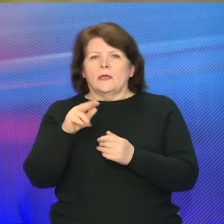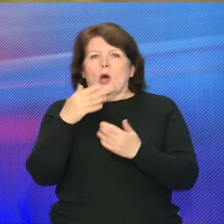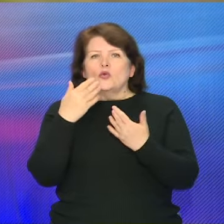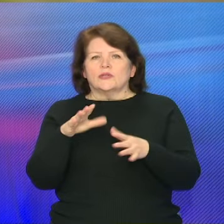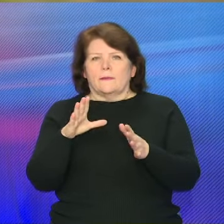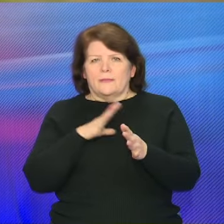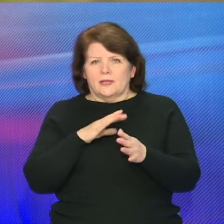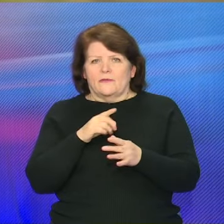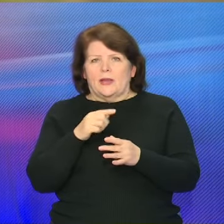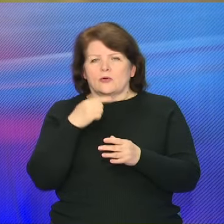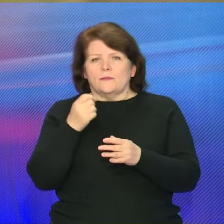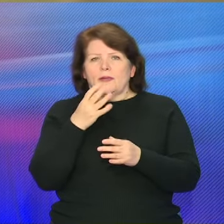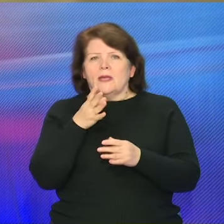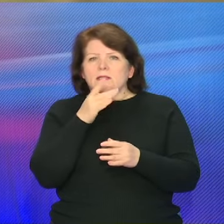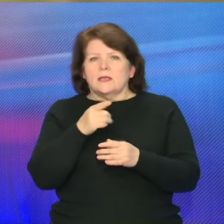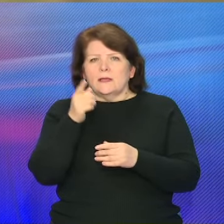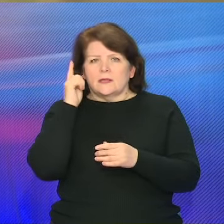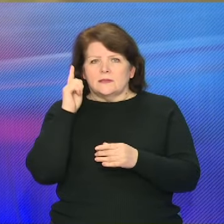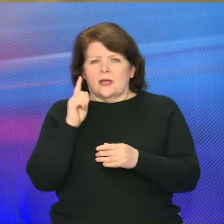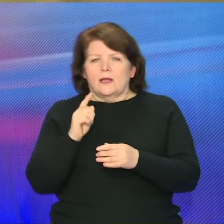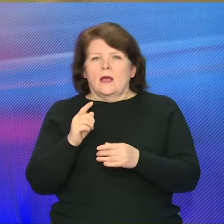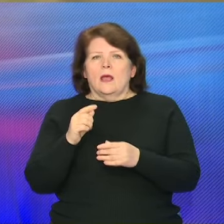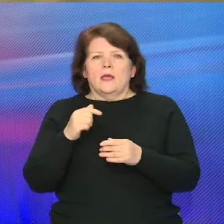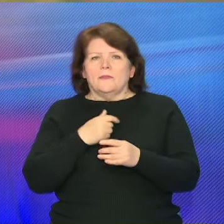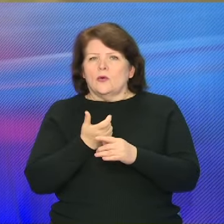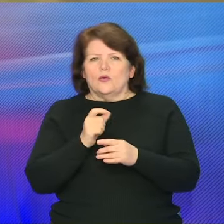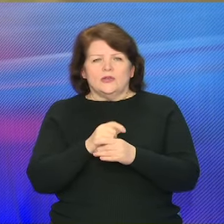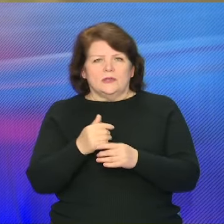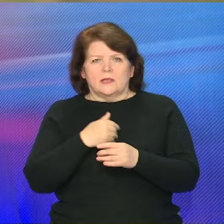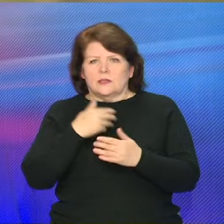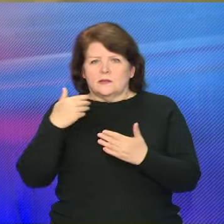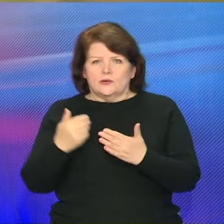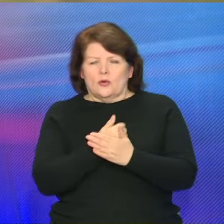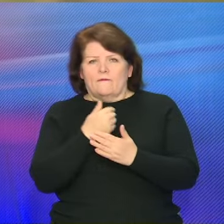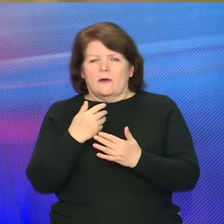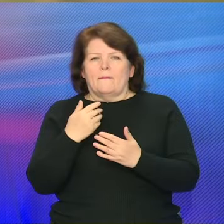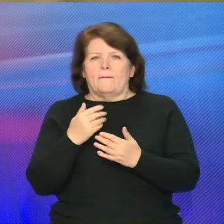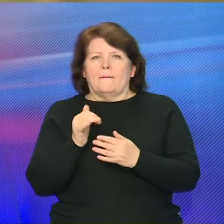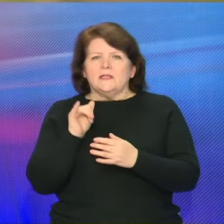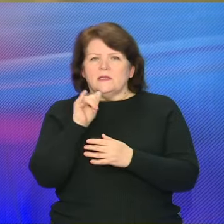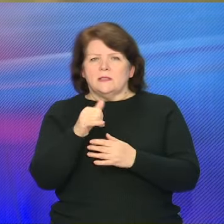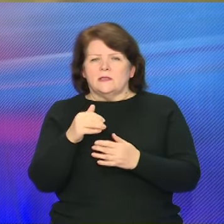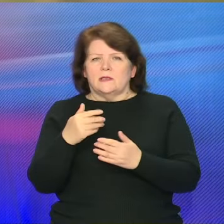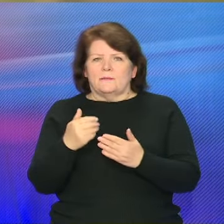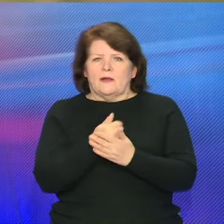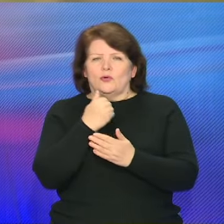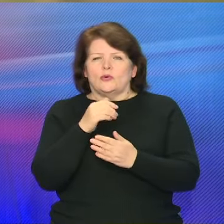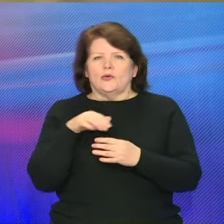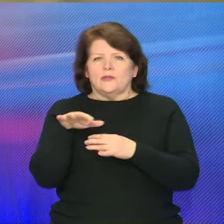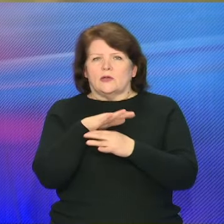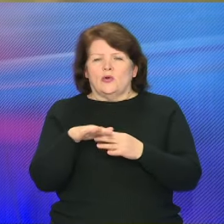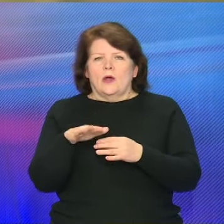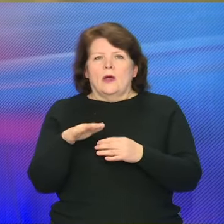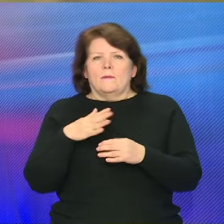был в Беларуси 15 лет назад, и мне очень не терпелось посетить обновленную страну, посмотреть, как здесь сейчас. Мне очень